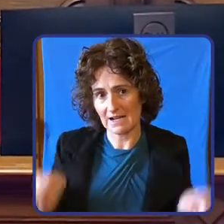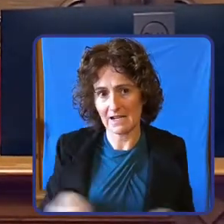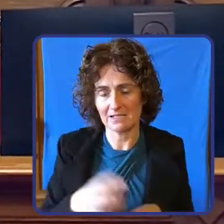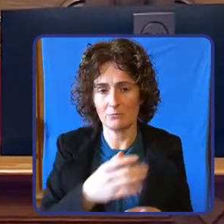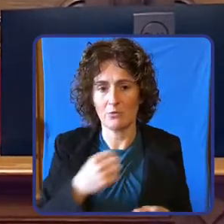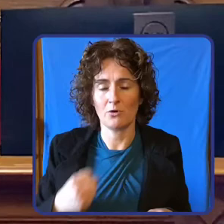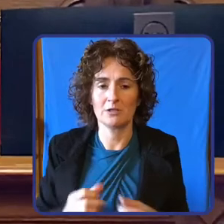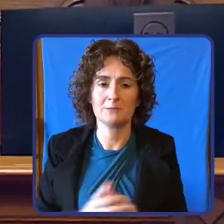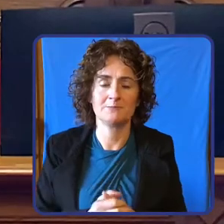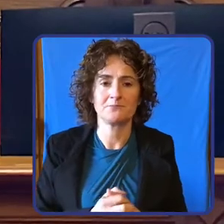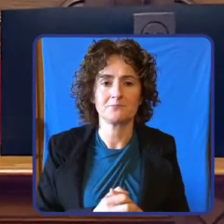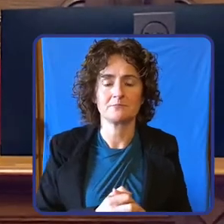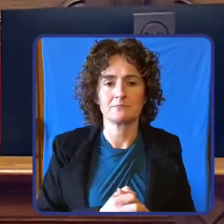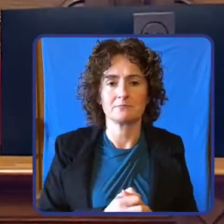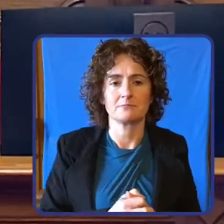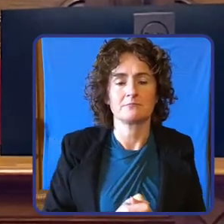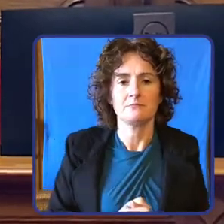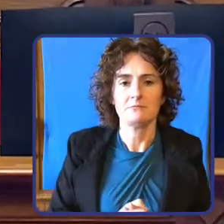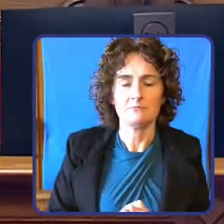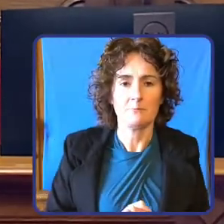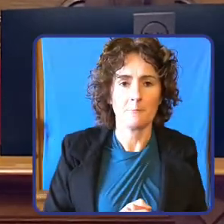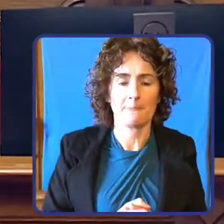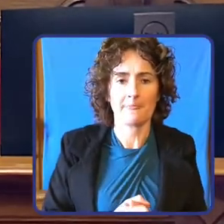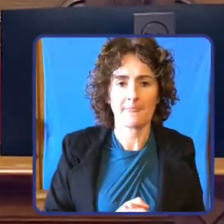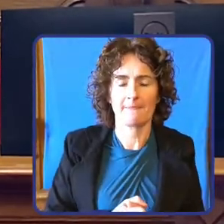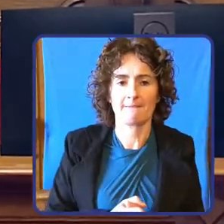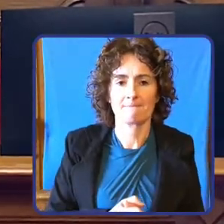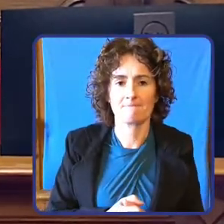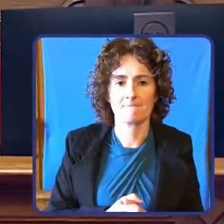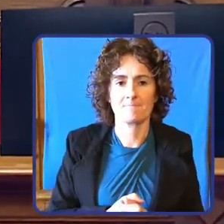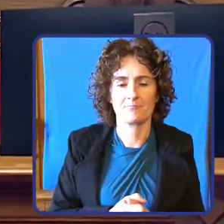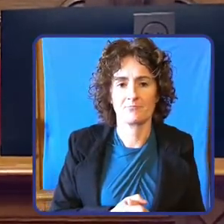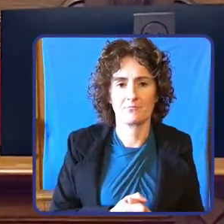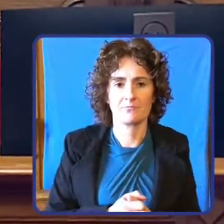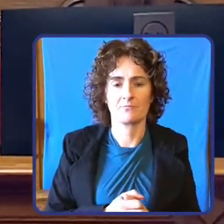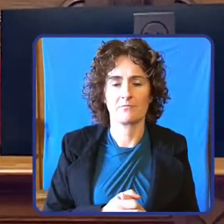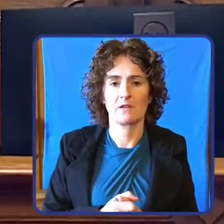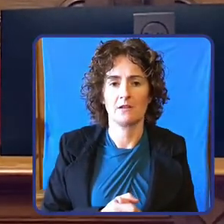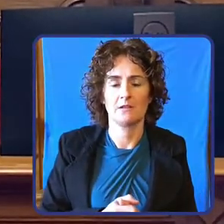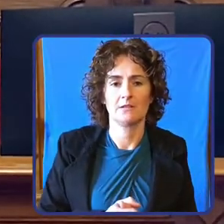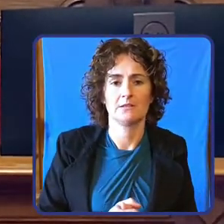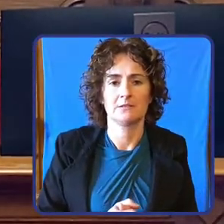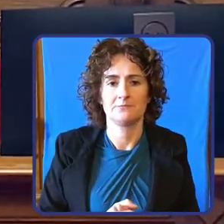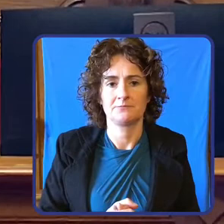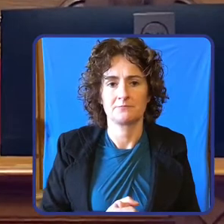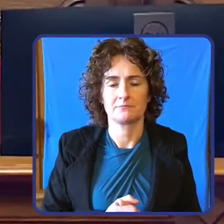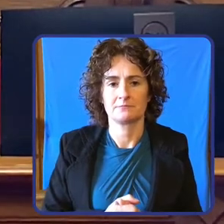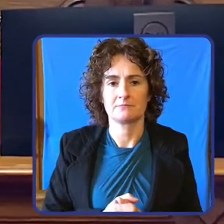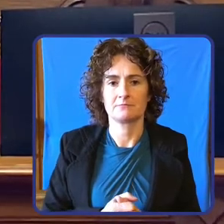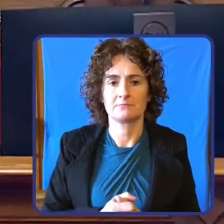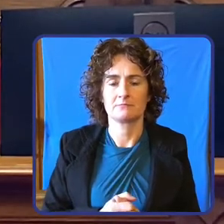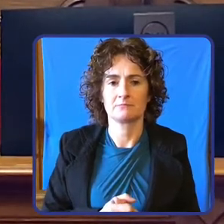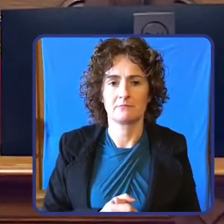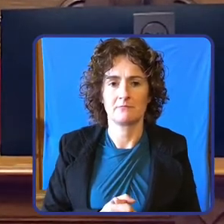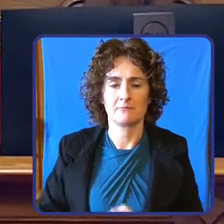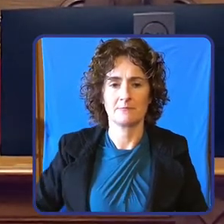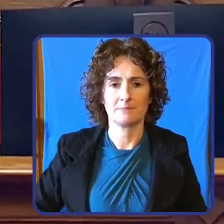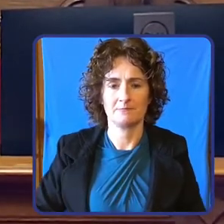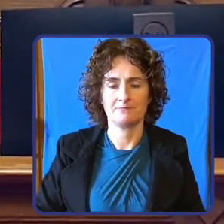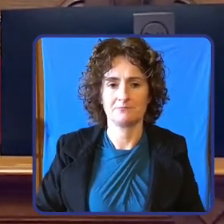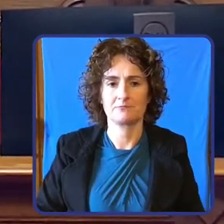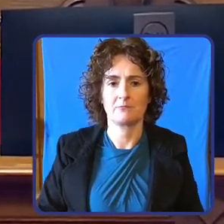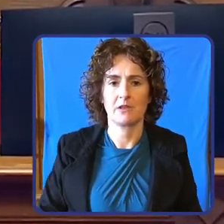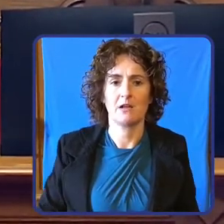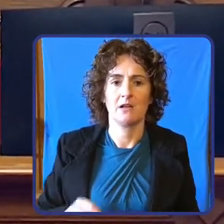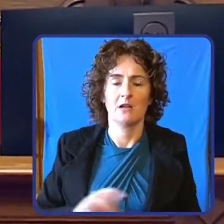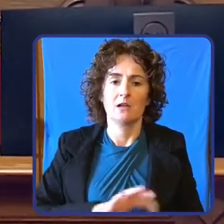egyszer, most már egyszer megtette, lobbizzon továbbra is. És nem csak Mártéért, igen, ez egy fontos dolog. Köszönjük, meg nem csak Lázár Jánosért.